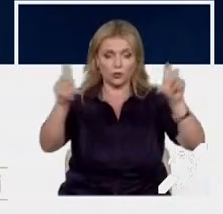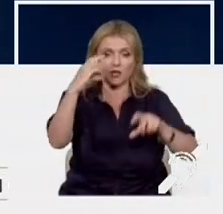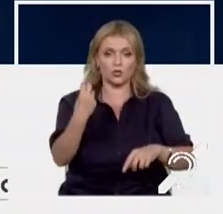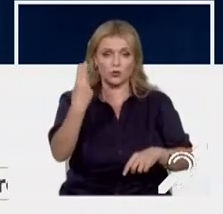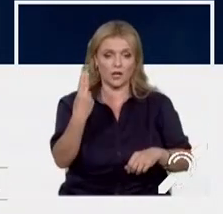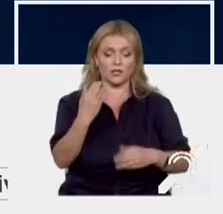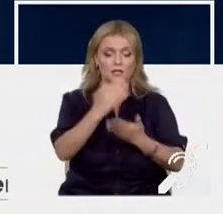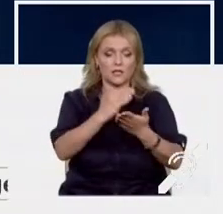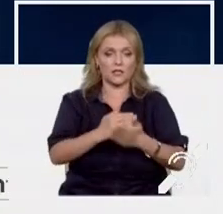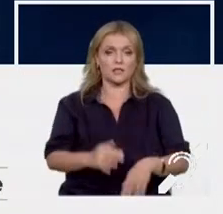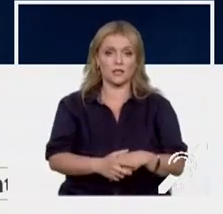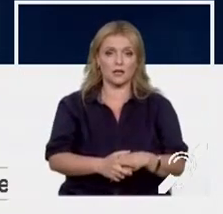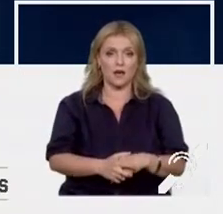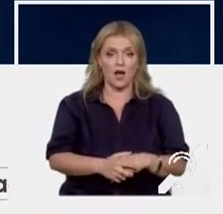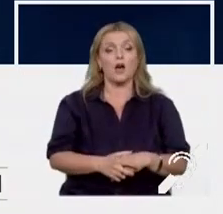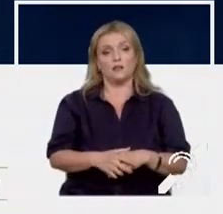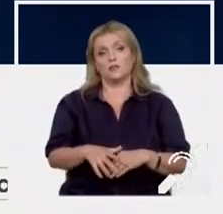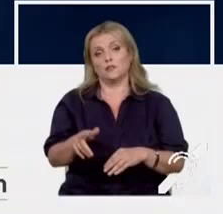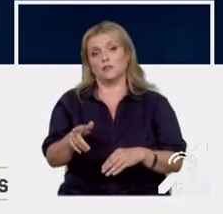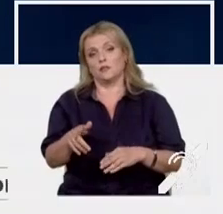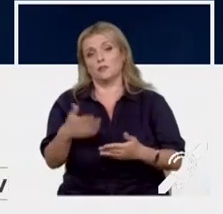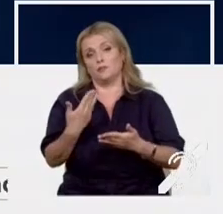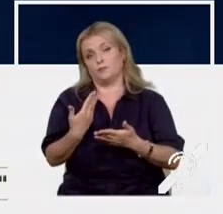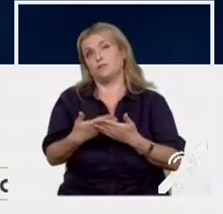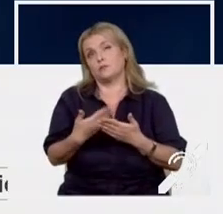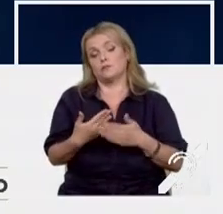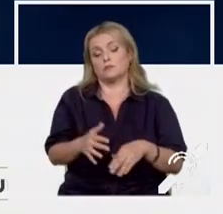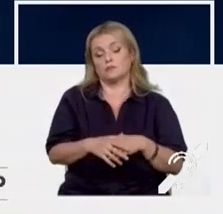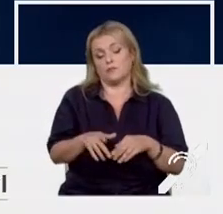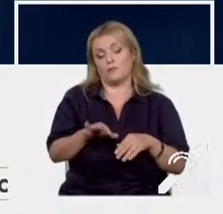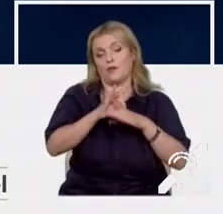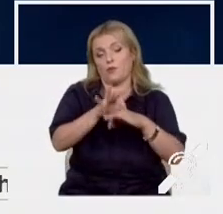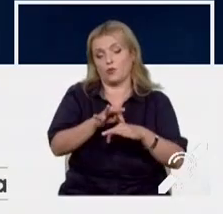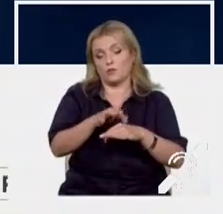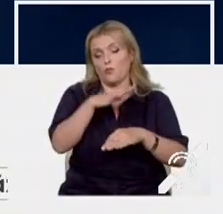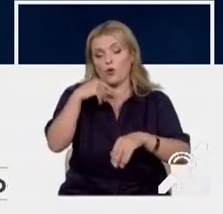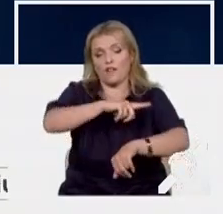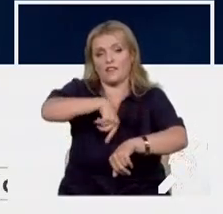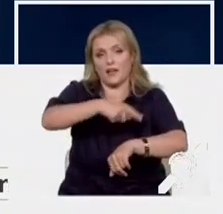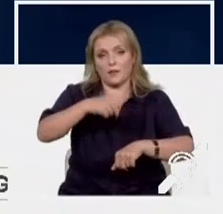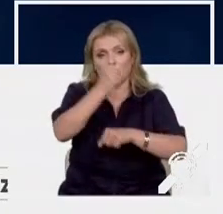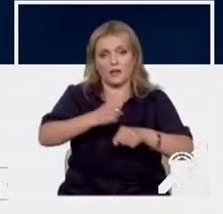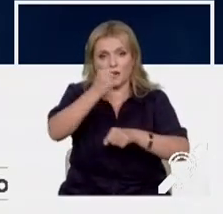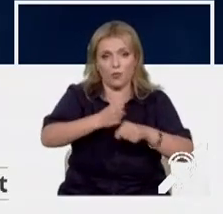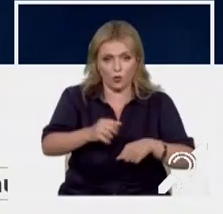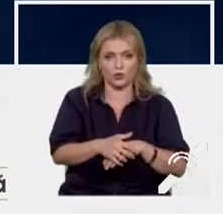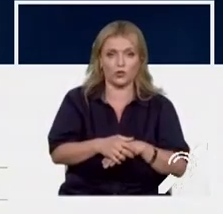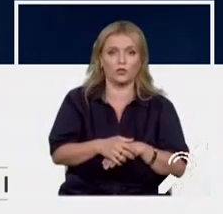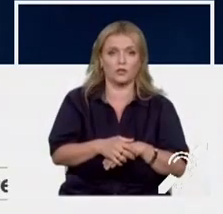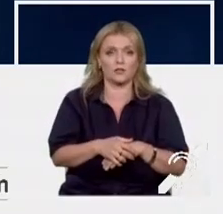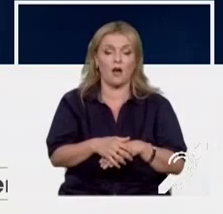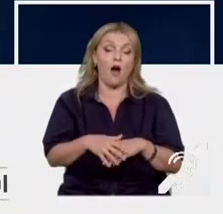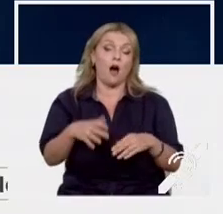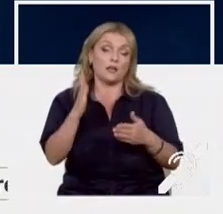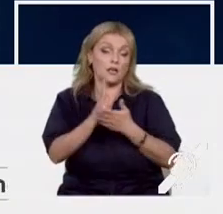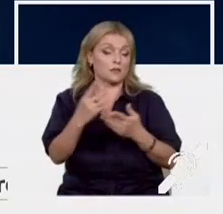de Statistică. Astfel se clasează la mijlocul unui clasament privind timpul pe care îl petrec salariații europeni la serviciu, la